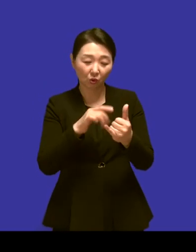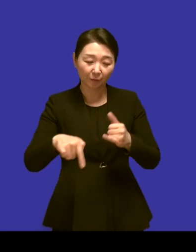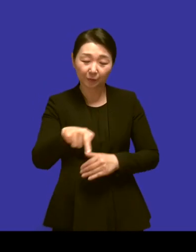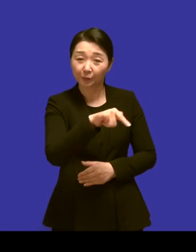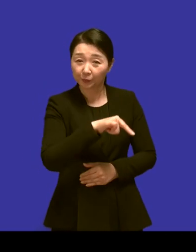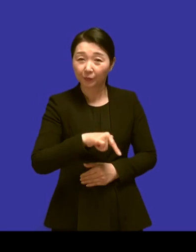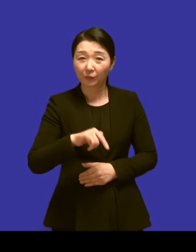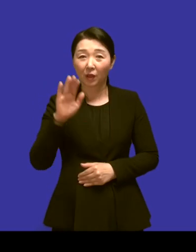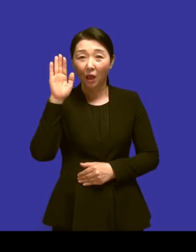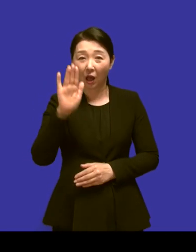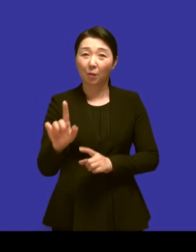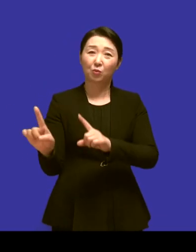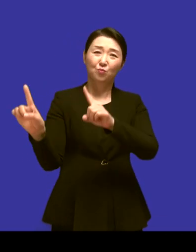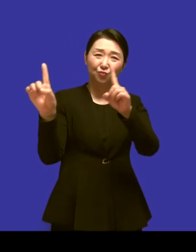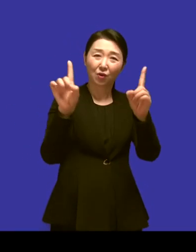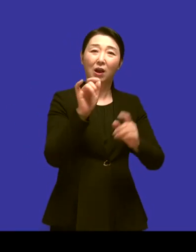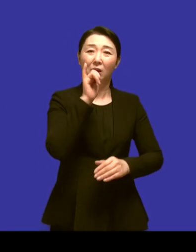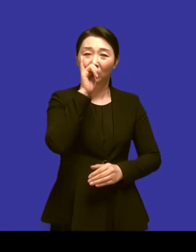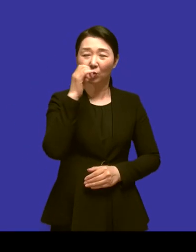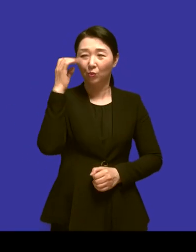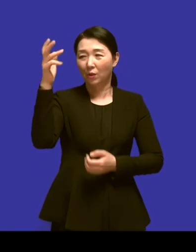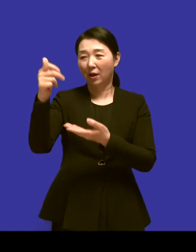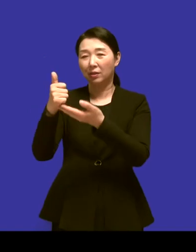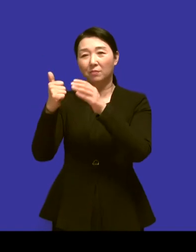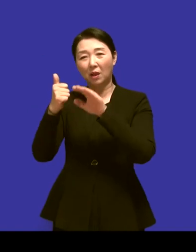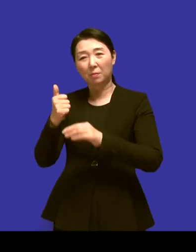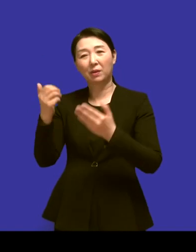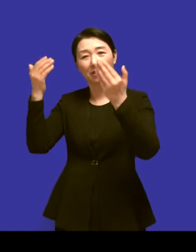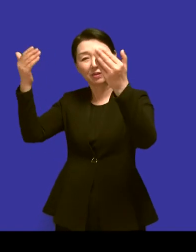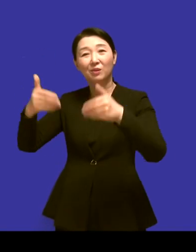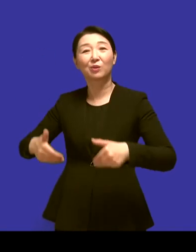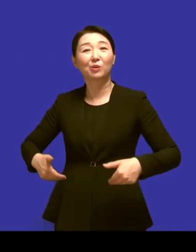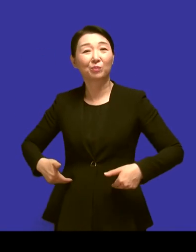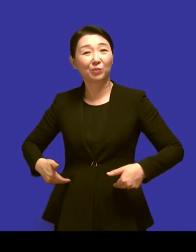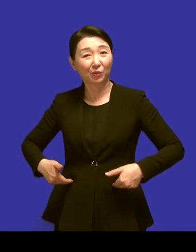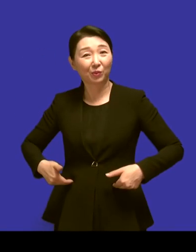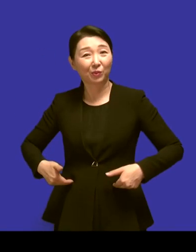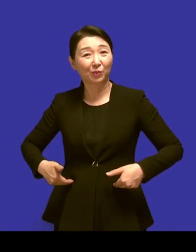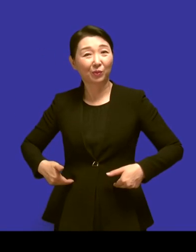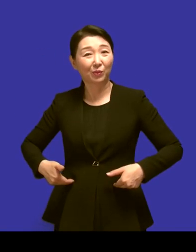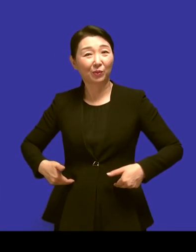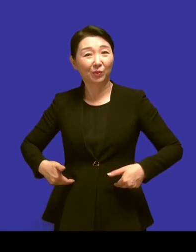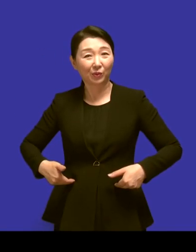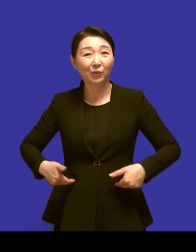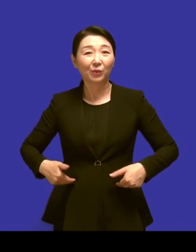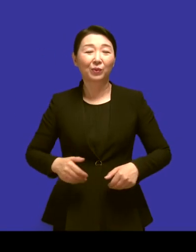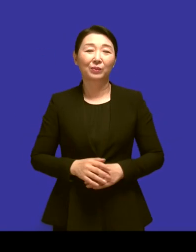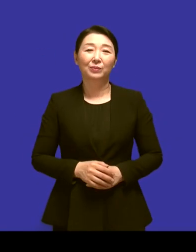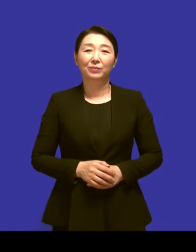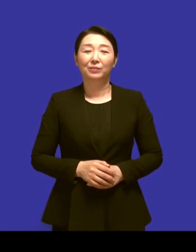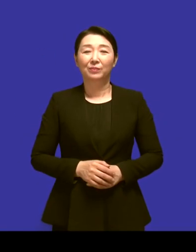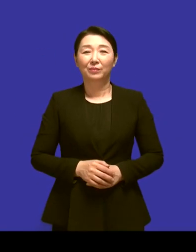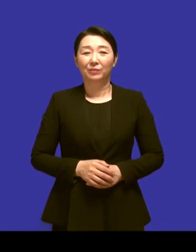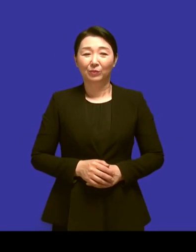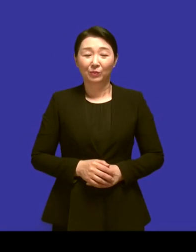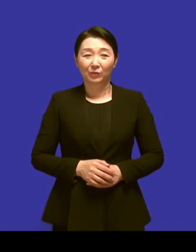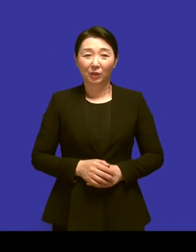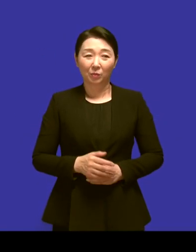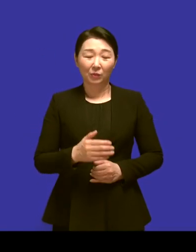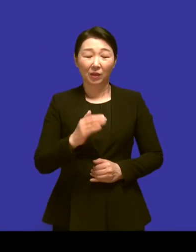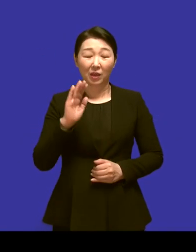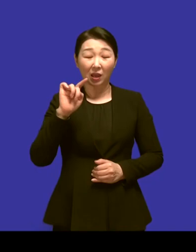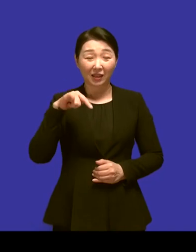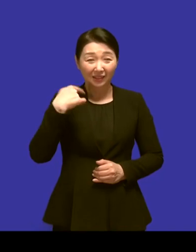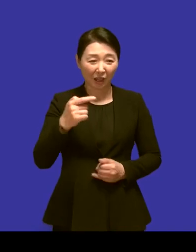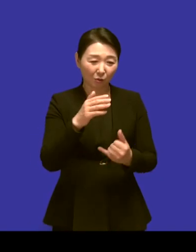살아나야 하고 하나님 앞에 더 많이 드려줘야 된다라는 마음으로 이제 계속 그들을 위해